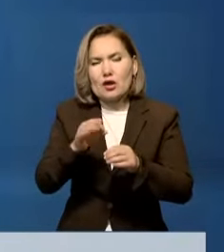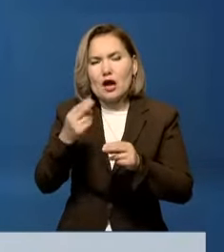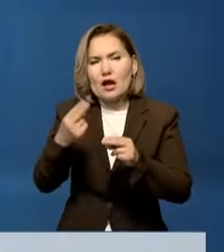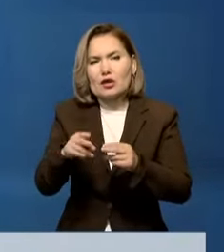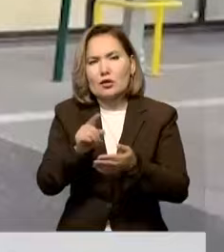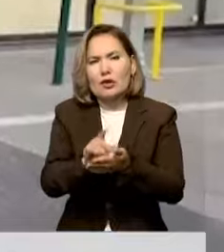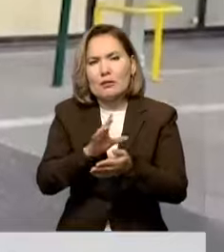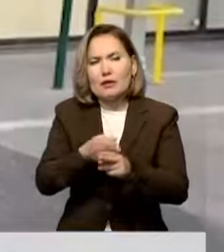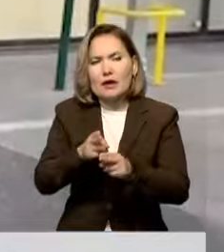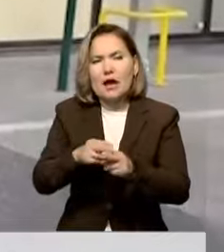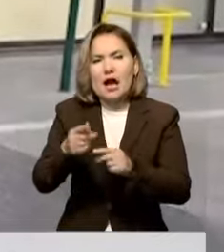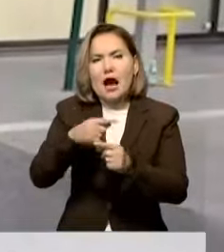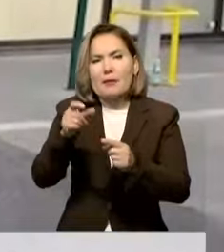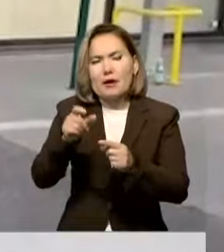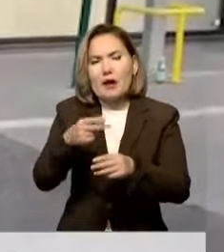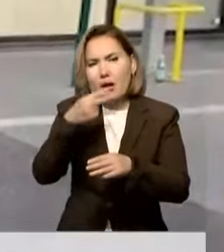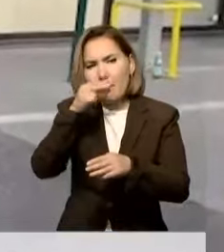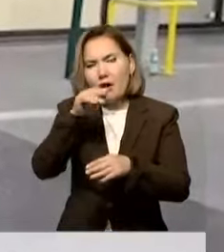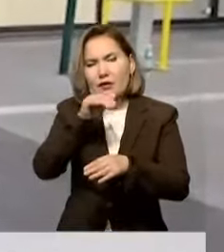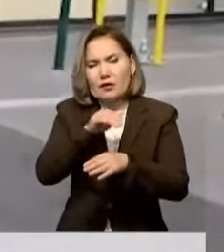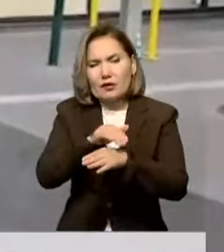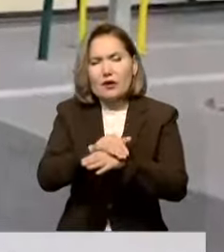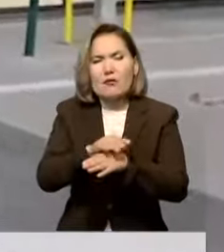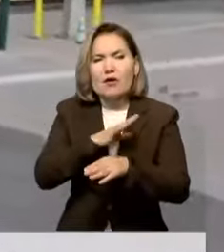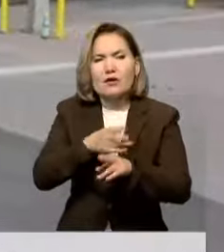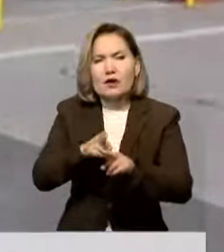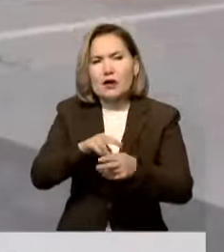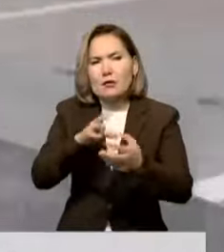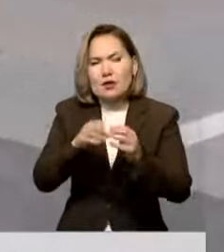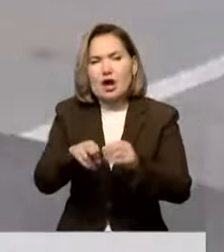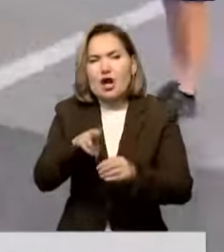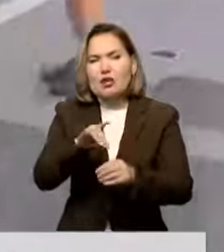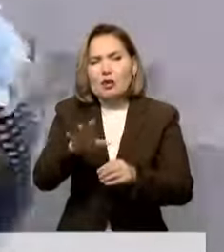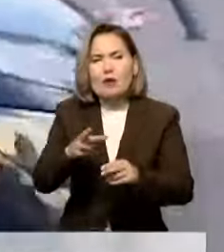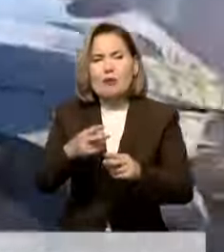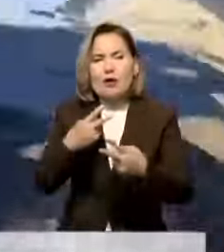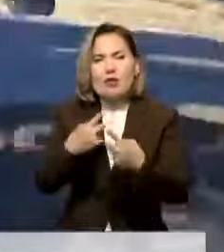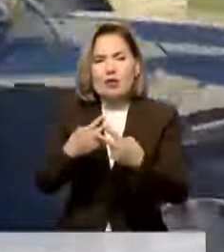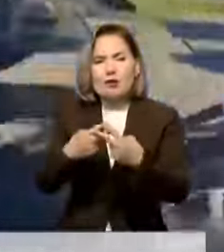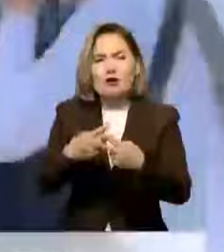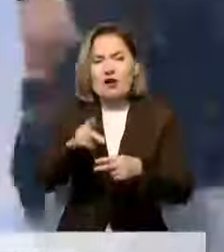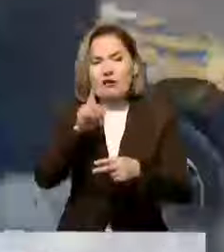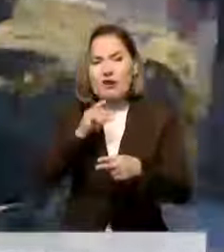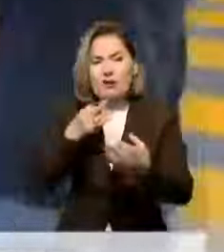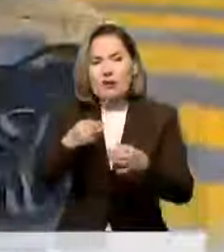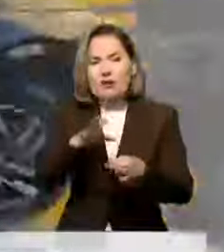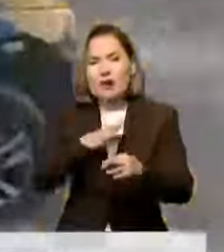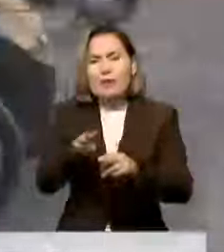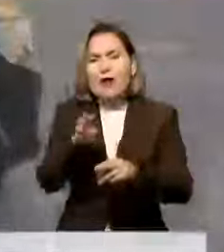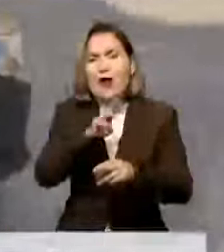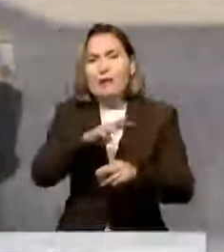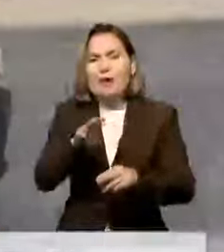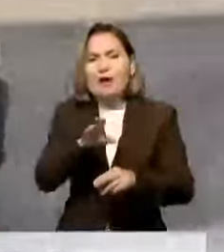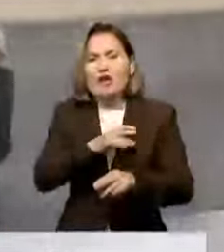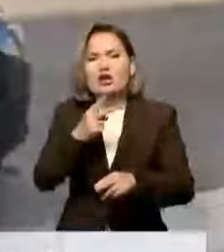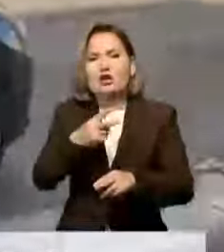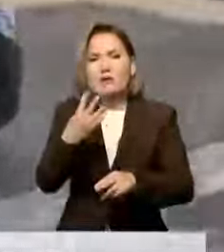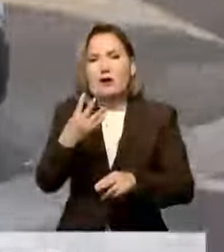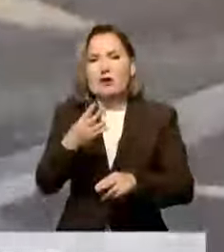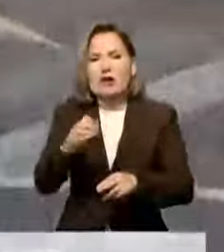керек. Оған дейін кәсіпкерге айып тағылу қажет еді. Олай болмағанда Дуров босатылуы тиіс. Айта кетейік, миллиардер 24